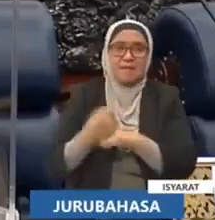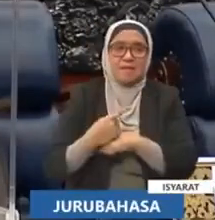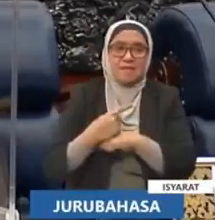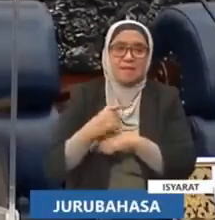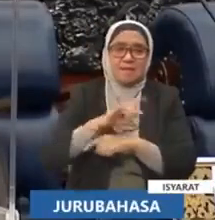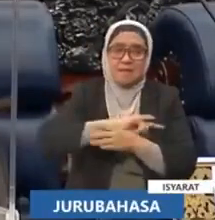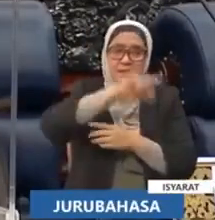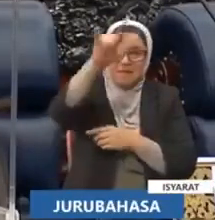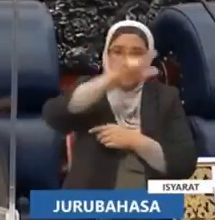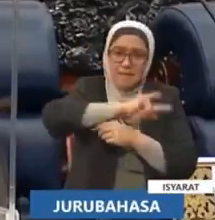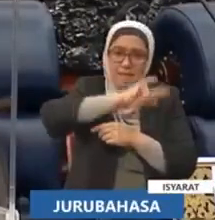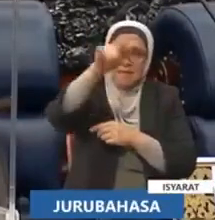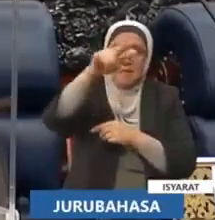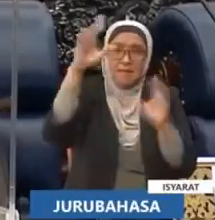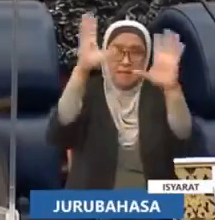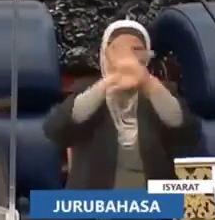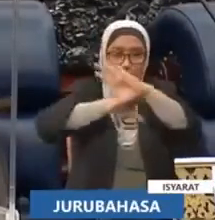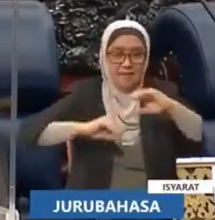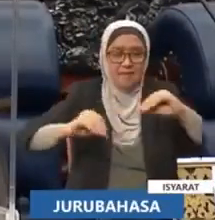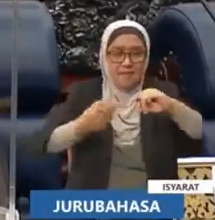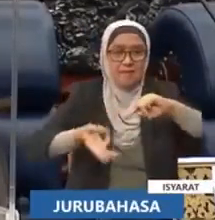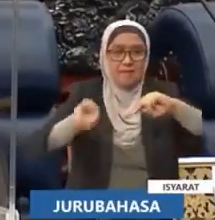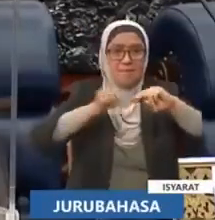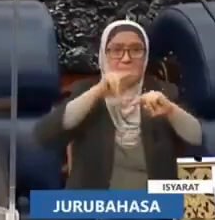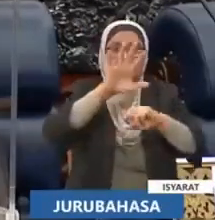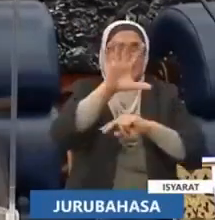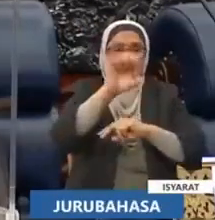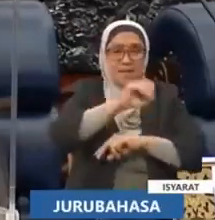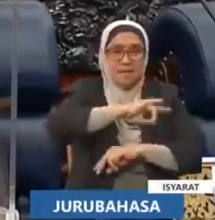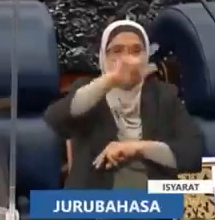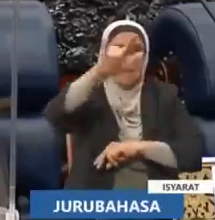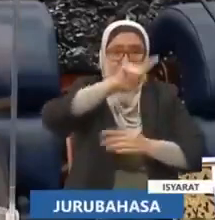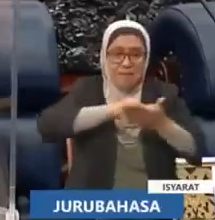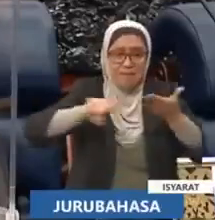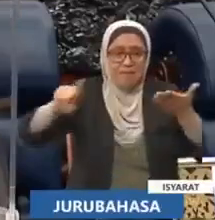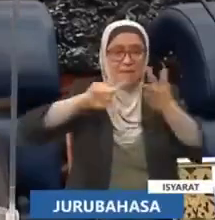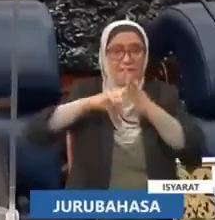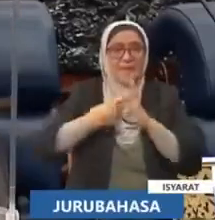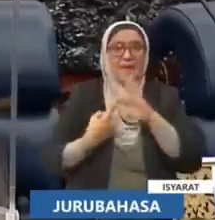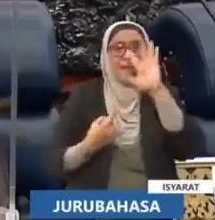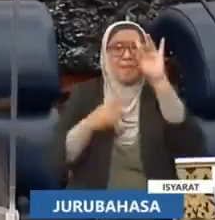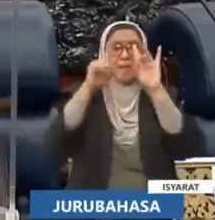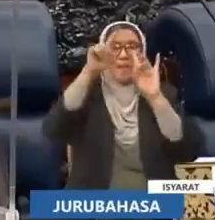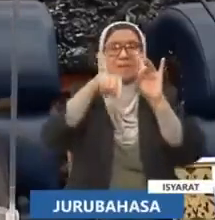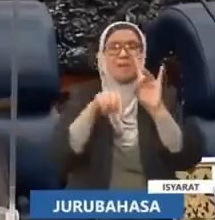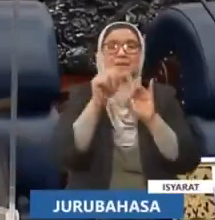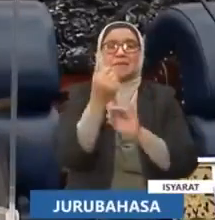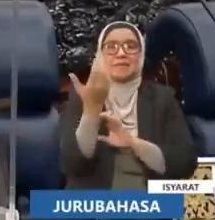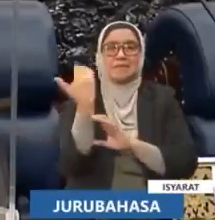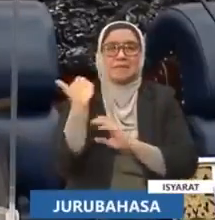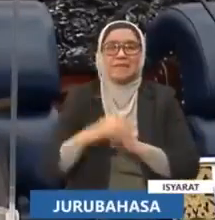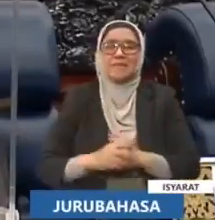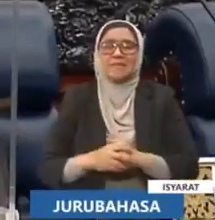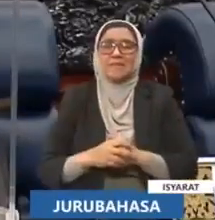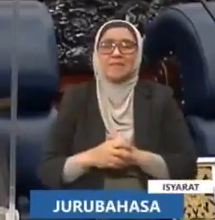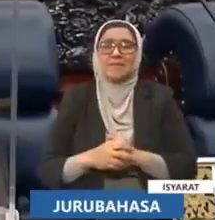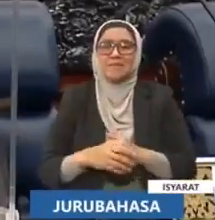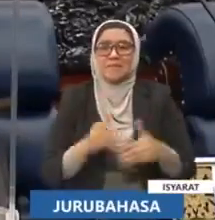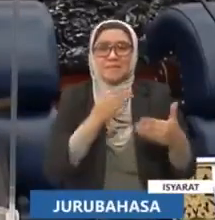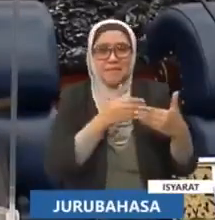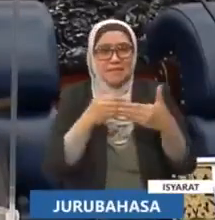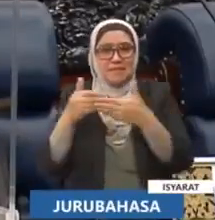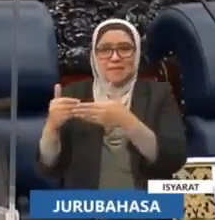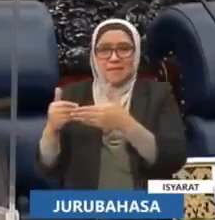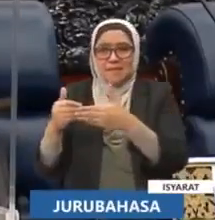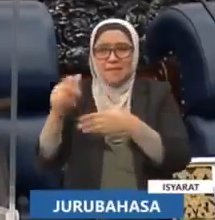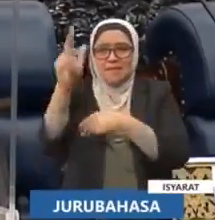penerbangan ke Sarawak telah meningkat kepada 50 penerbangan seminggu mulai 8 Oktober yang lalu. Selanjutnya, Kerajaan Negeri Sarawak pada